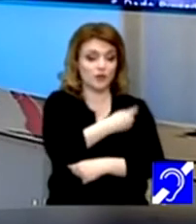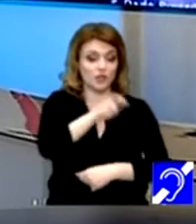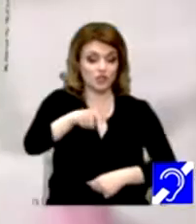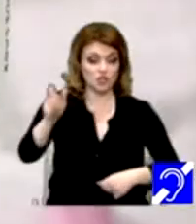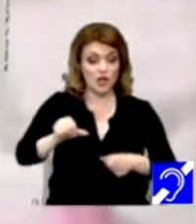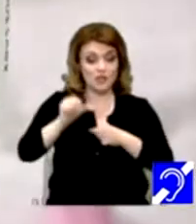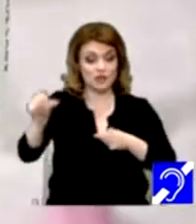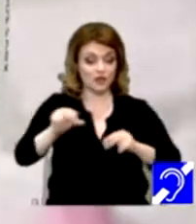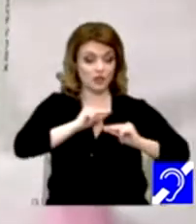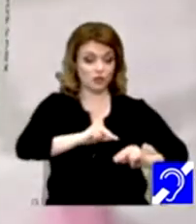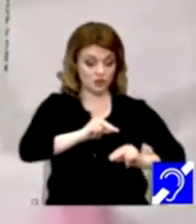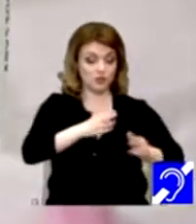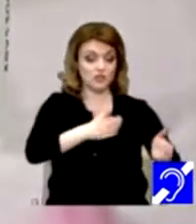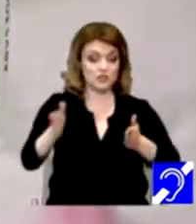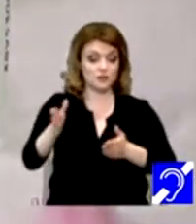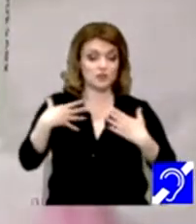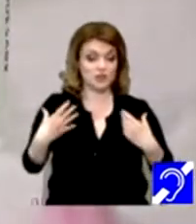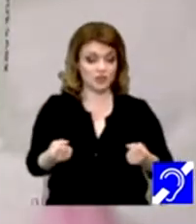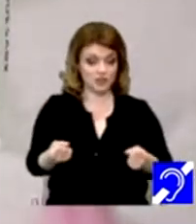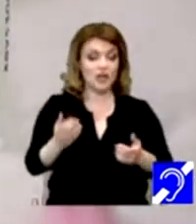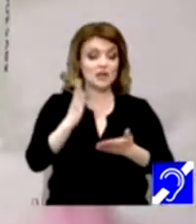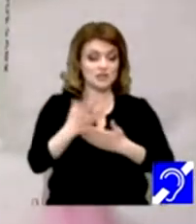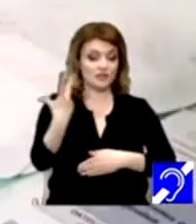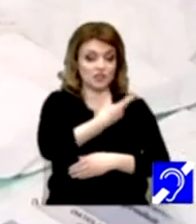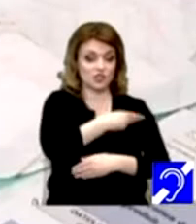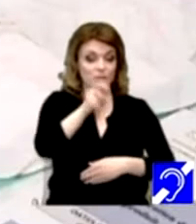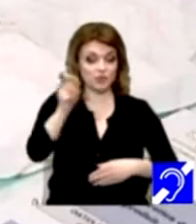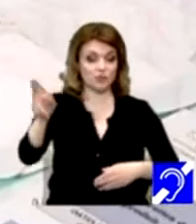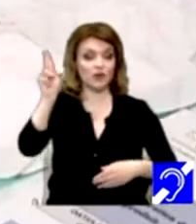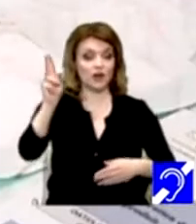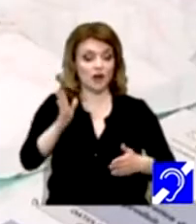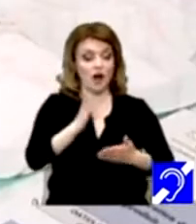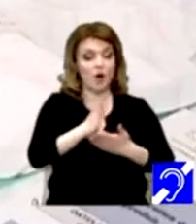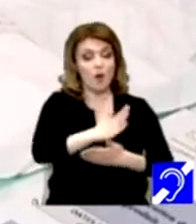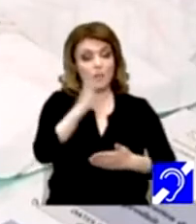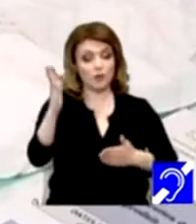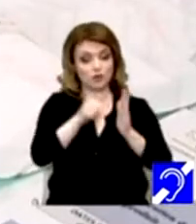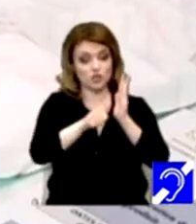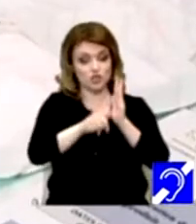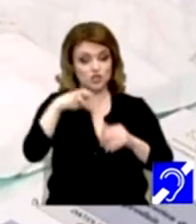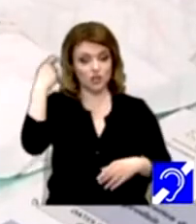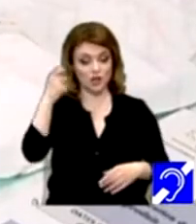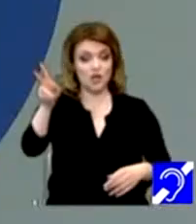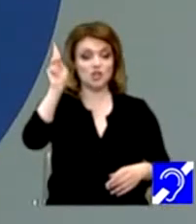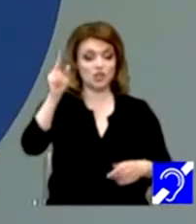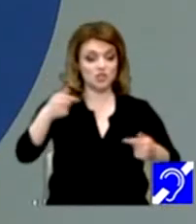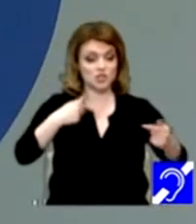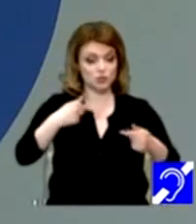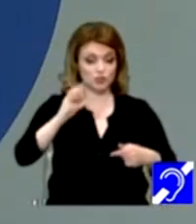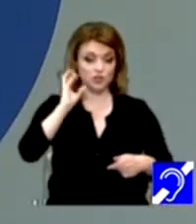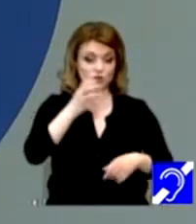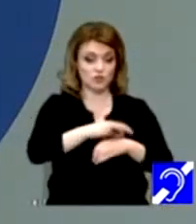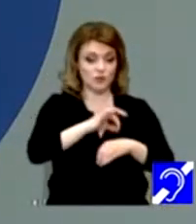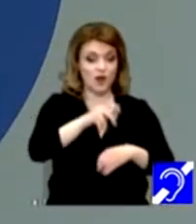Astfel, în afara angajaților din sistemul sănătății, sunt vaccinate persoanele care au mai mult de 60 de ani, dar și cele care suferă de boli